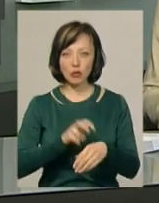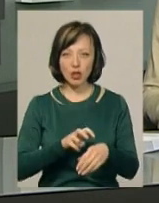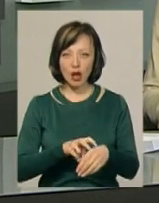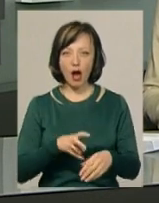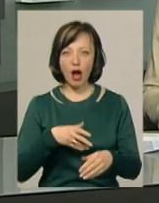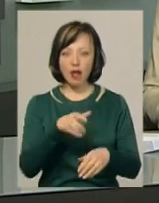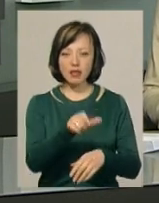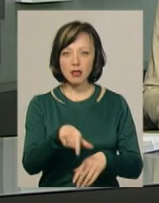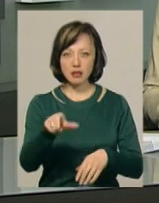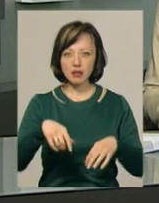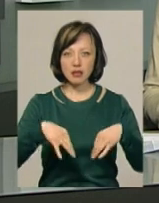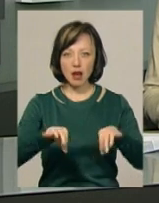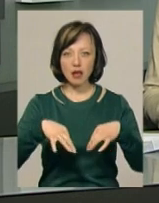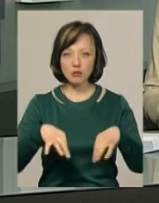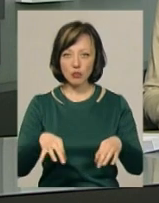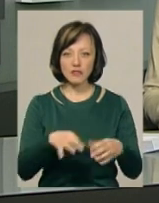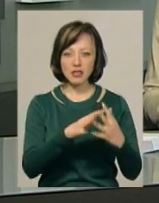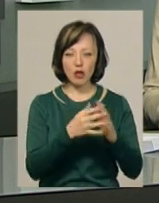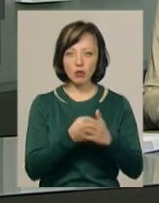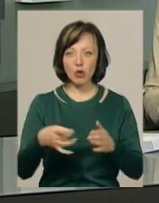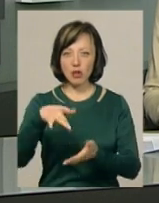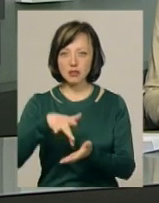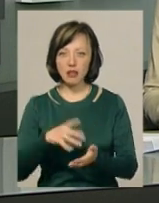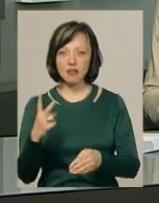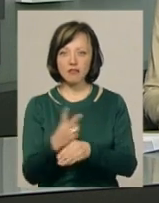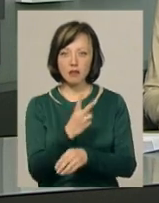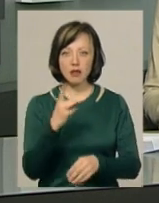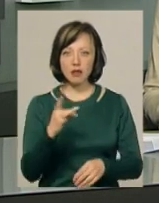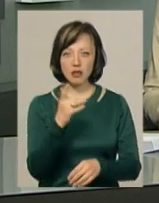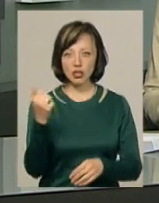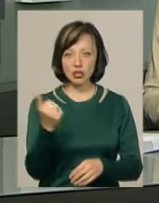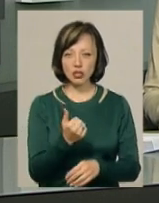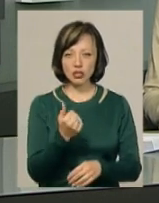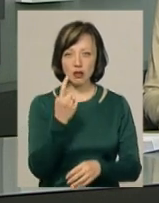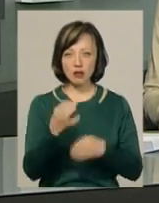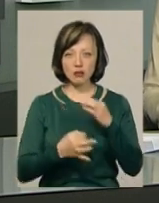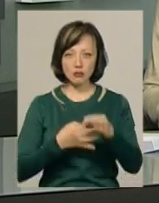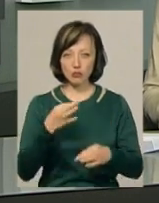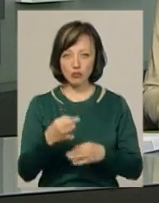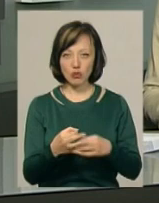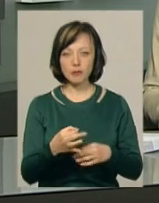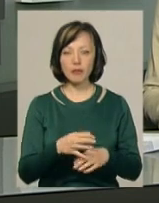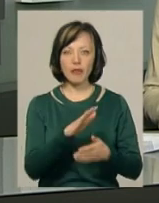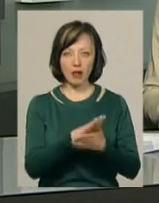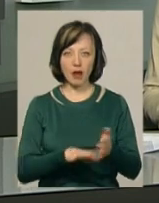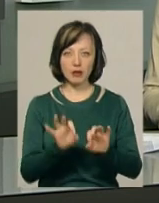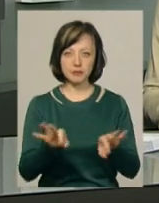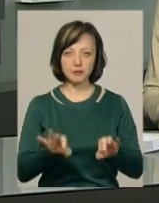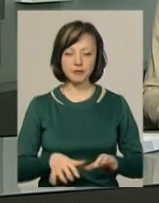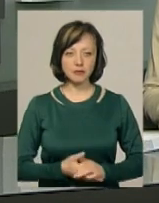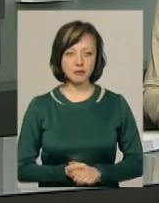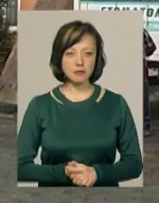громадський транспорт від села до райцентру їздить 2 рази на тиждень, 1 раз на добу, каже секретар місцевої сільради. Тему продовжує Світлана